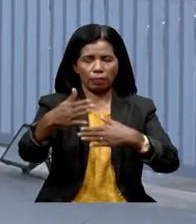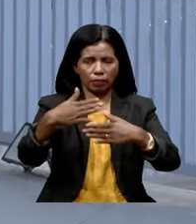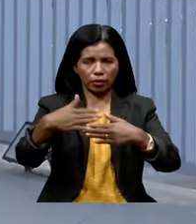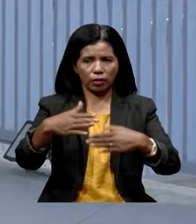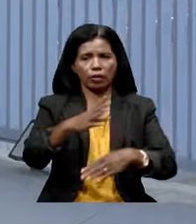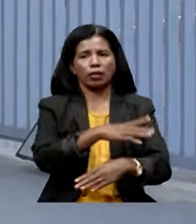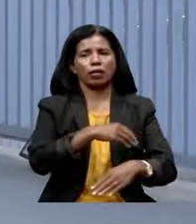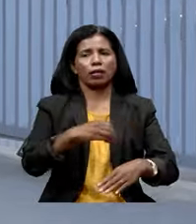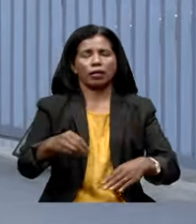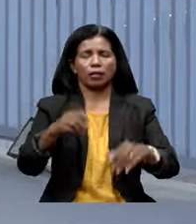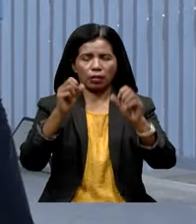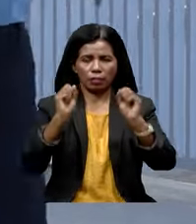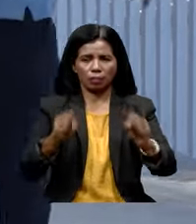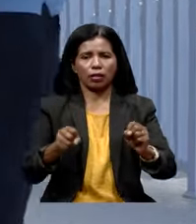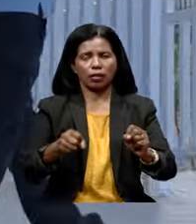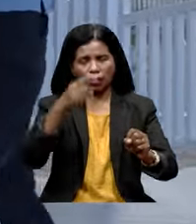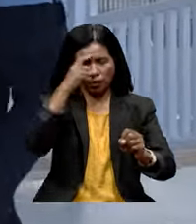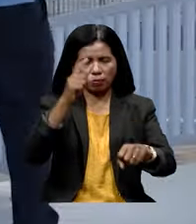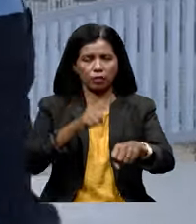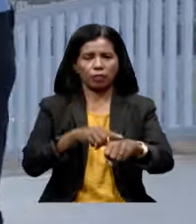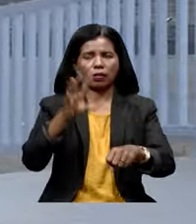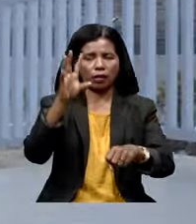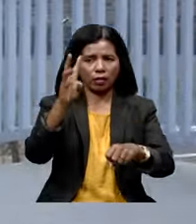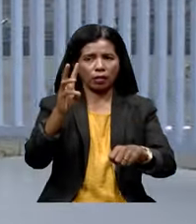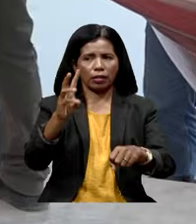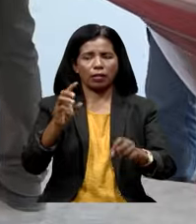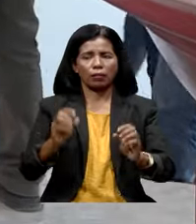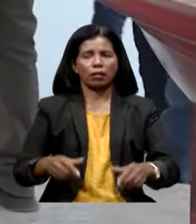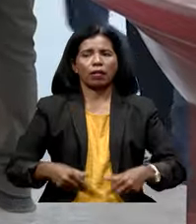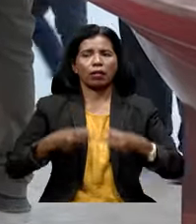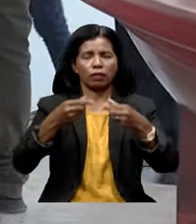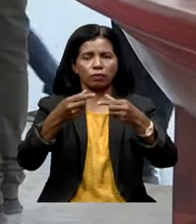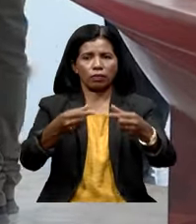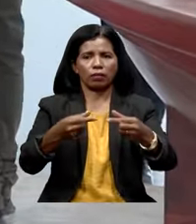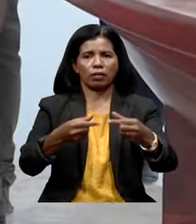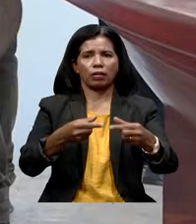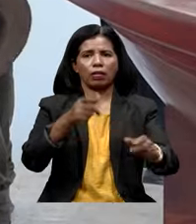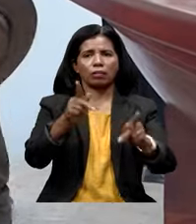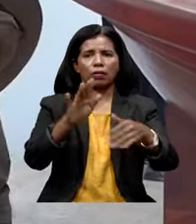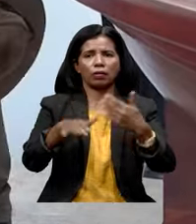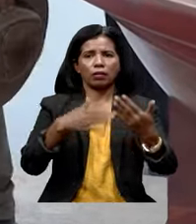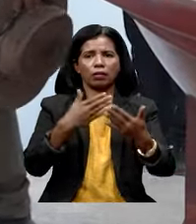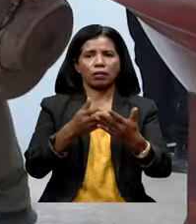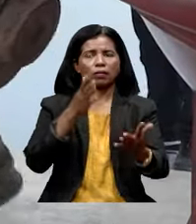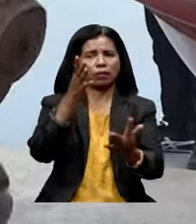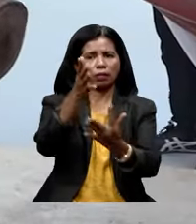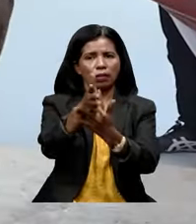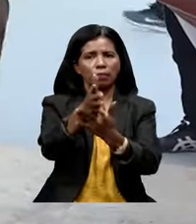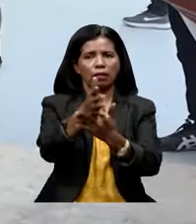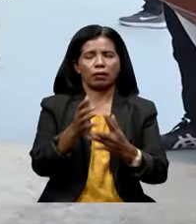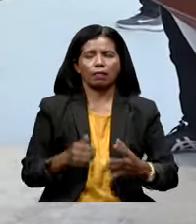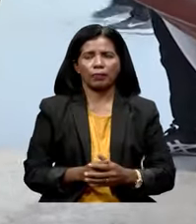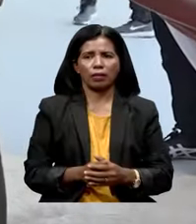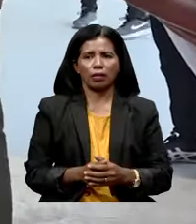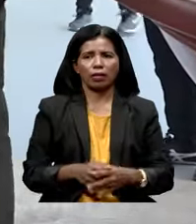larane bele kala tama tukunen ne bele favorese ba sarani sira atutama kala. Lao